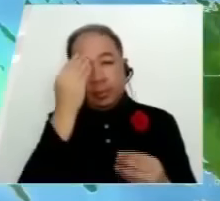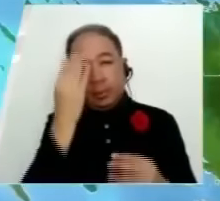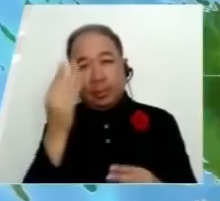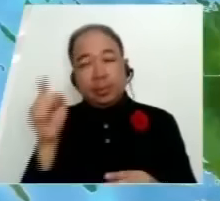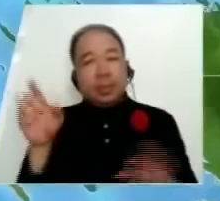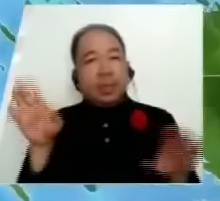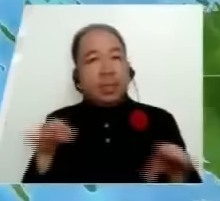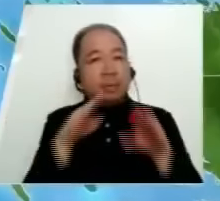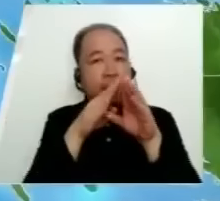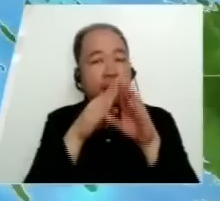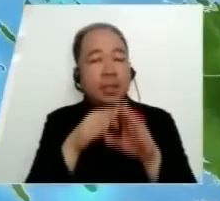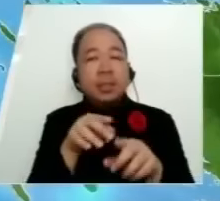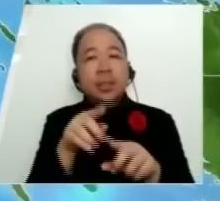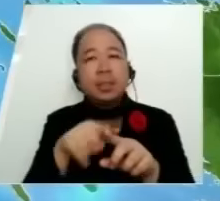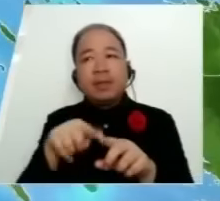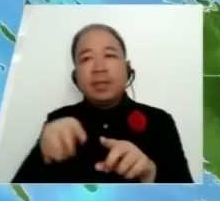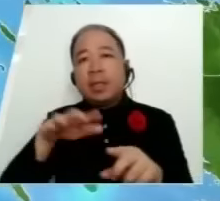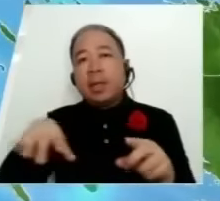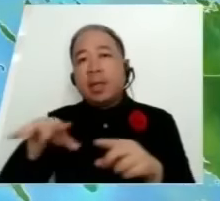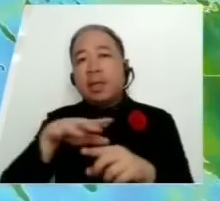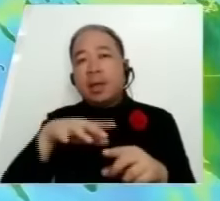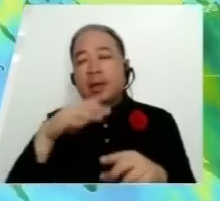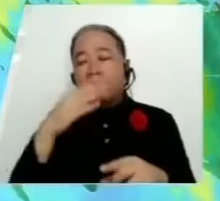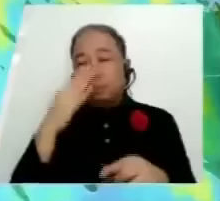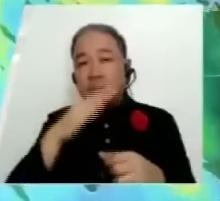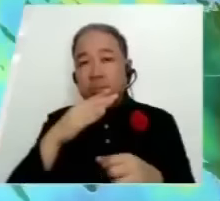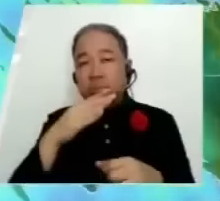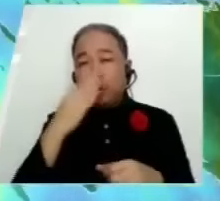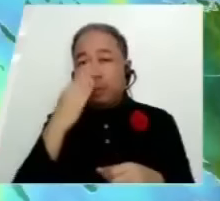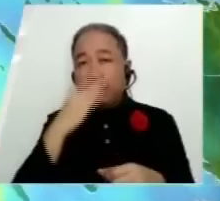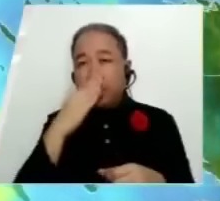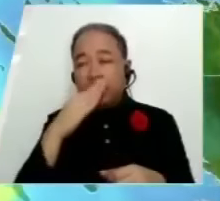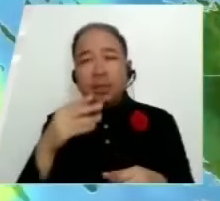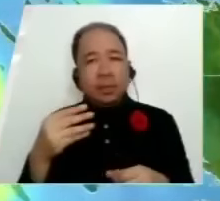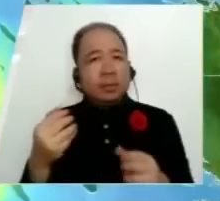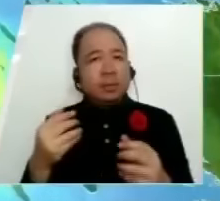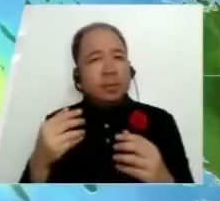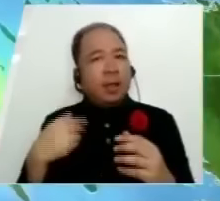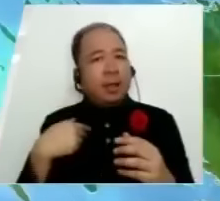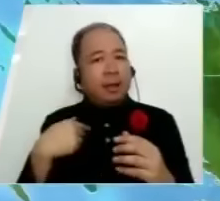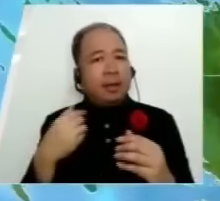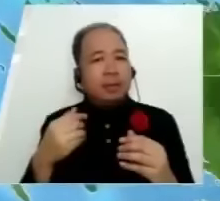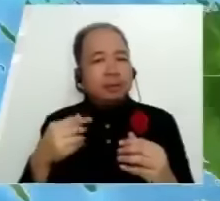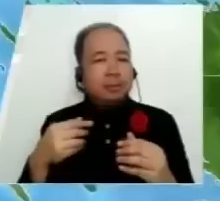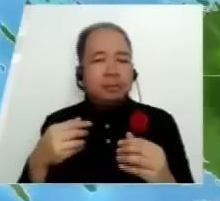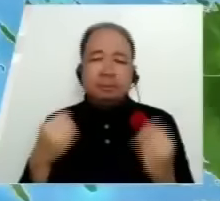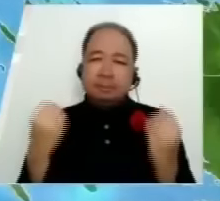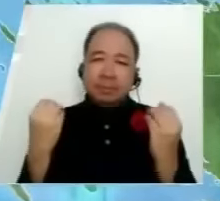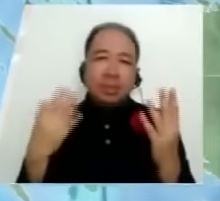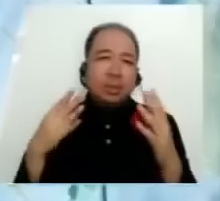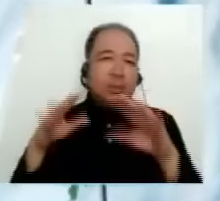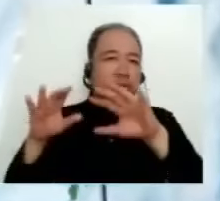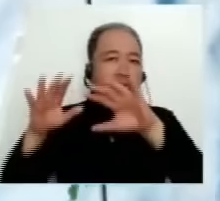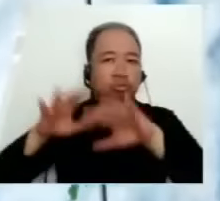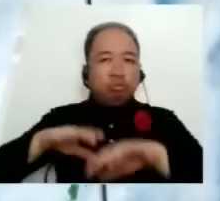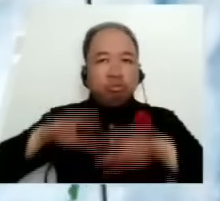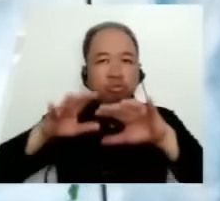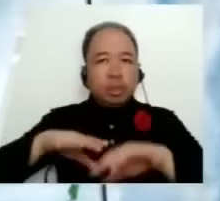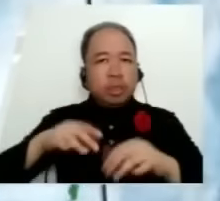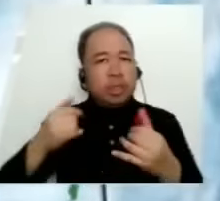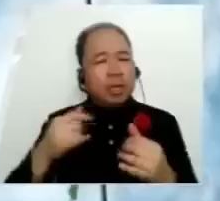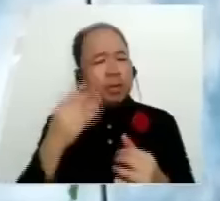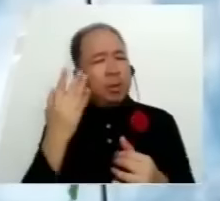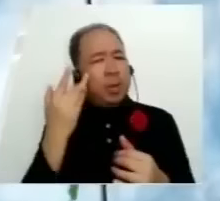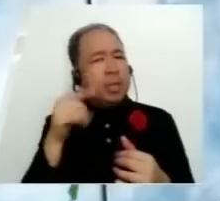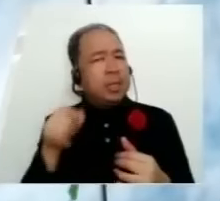pang bahagi ng Bicol Region ay talaga naman pong mataas itong naitala na rainfall. Ngayon, bakit nga ba ganito katindi yung